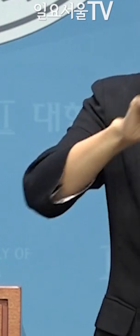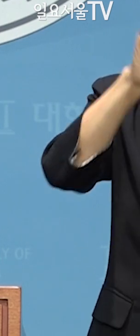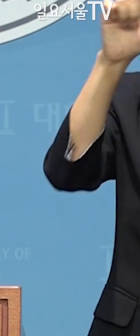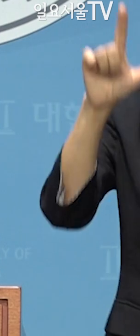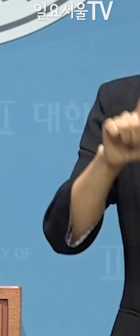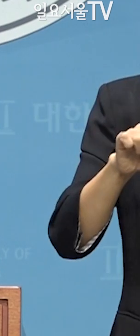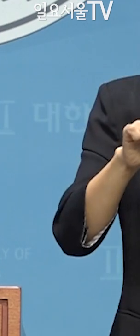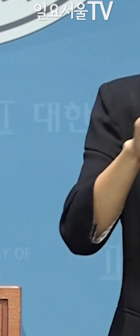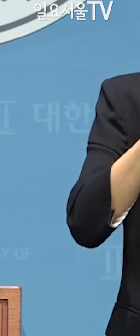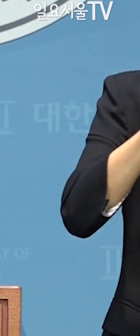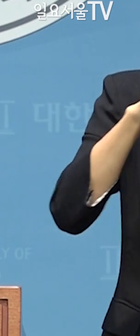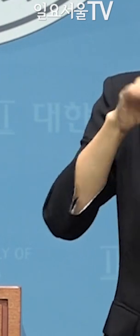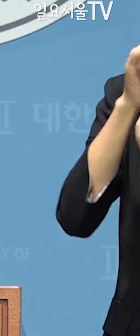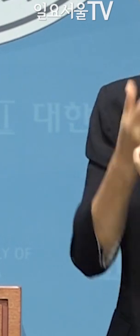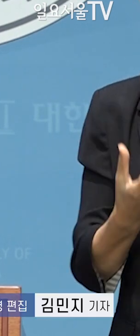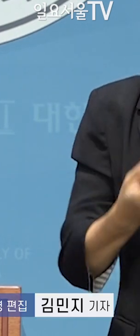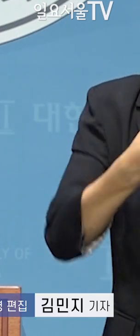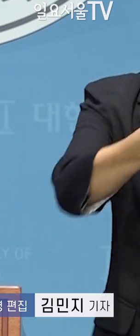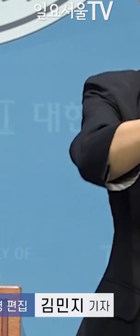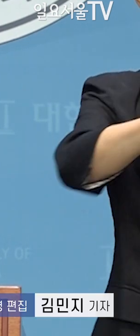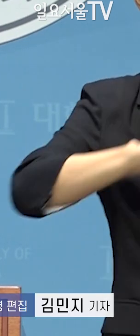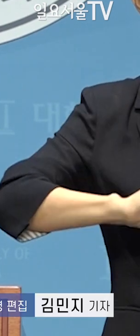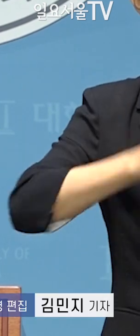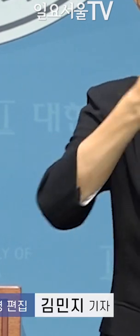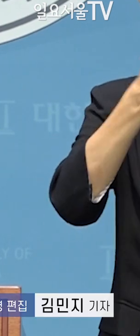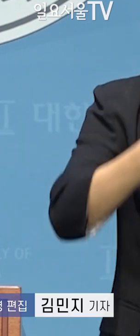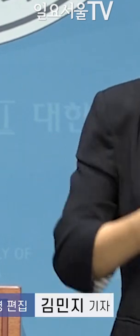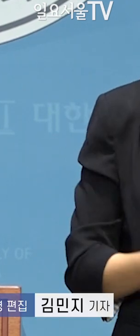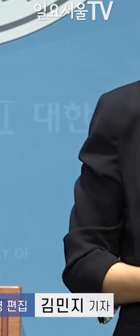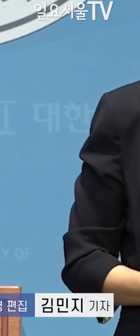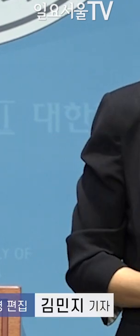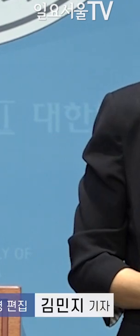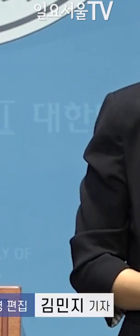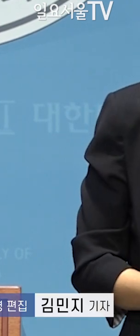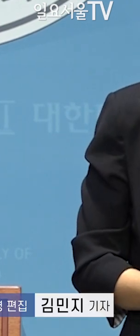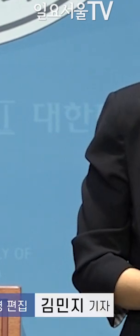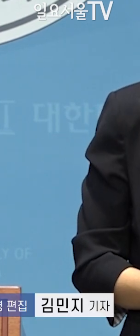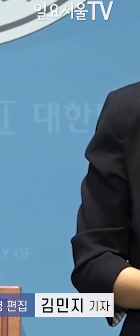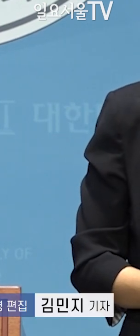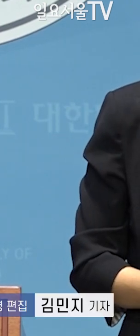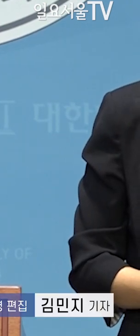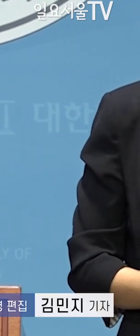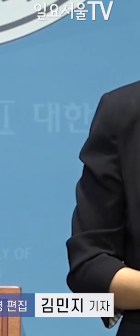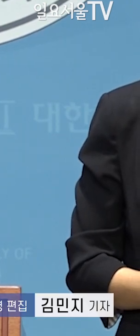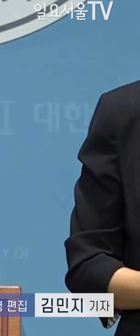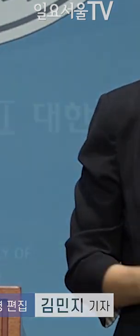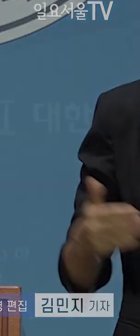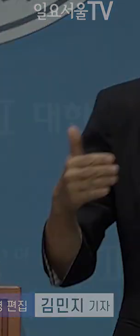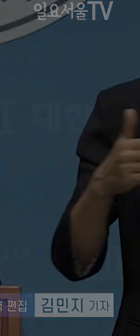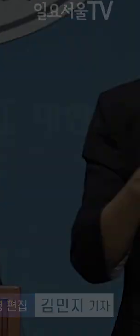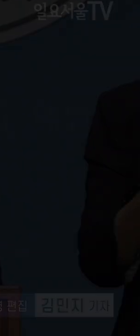과제 논의에 조속히 동참해 줄 것을 야당에 촉구합니다 이상입니다